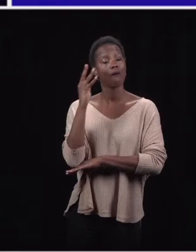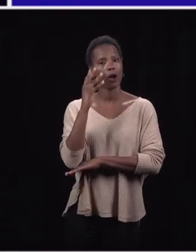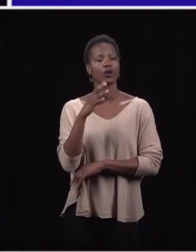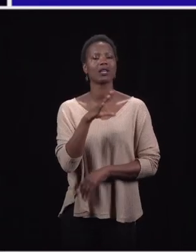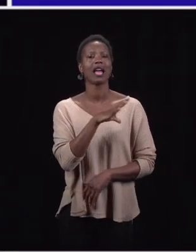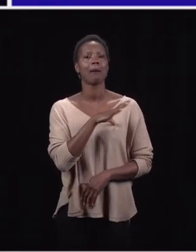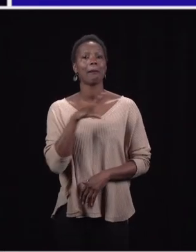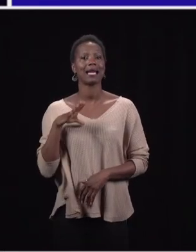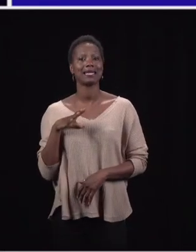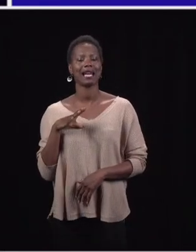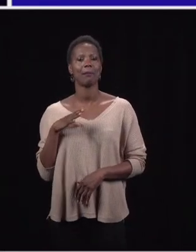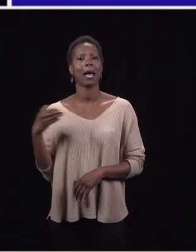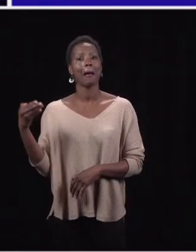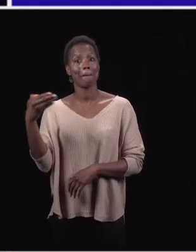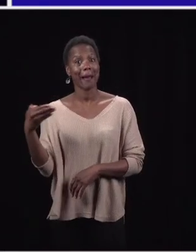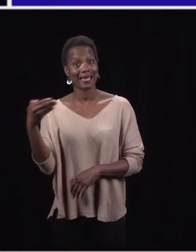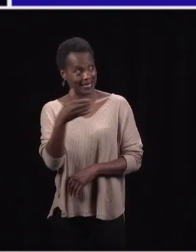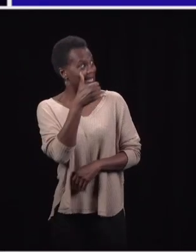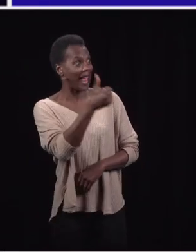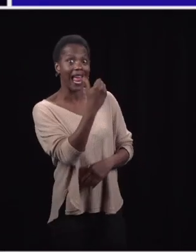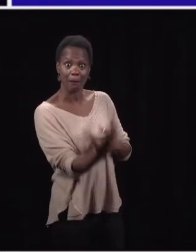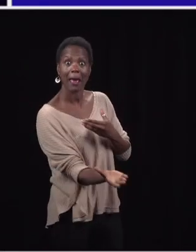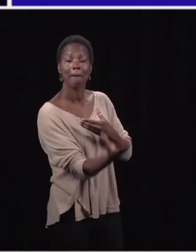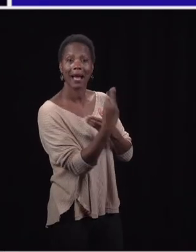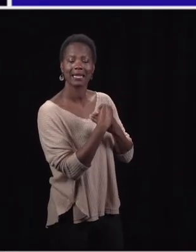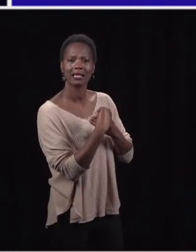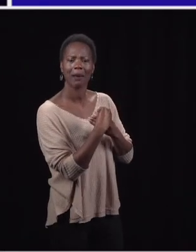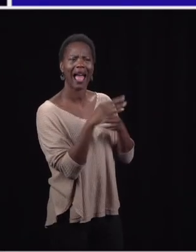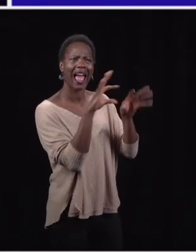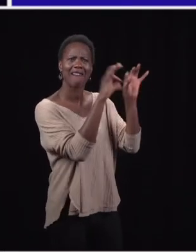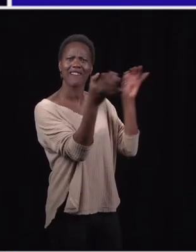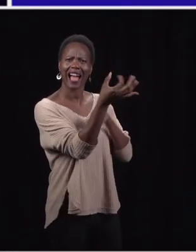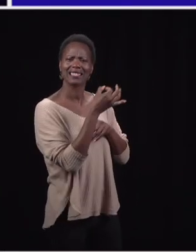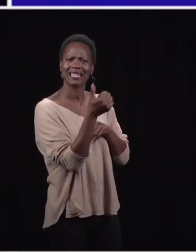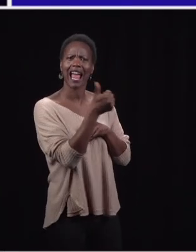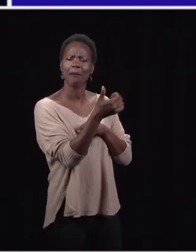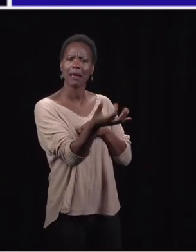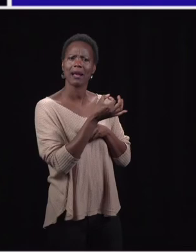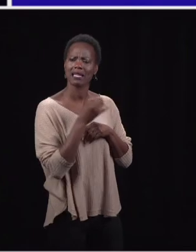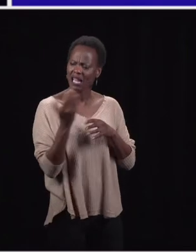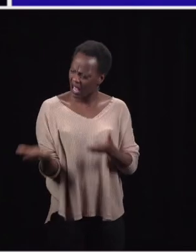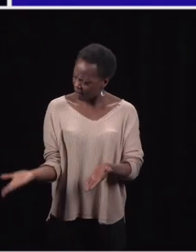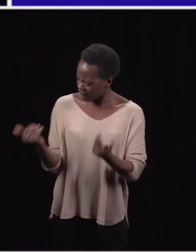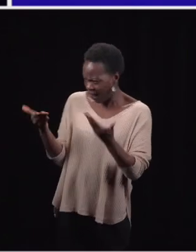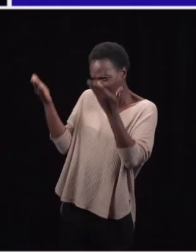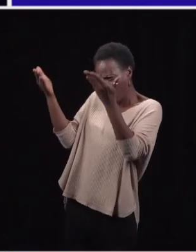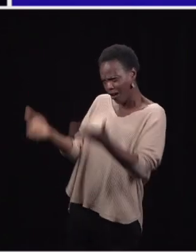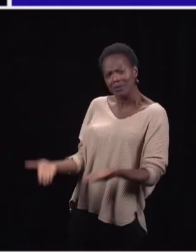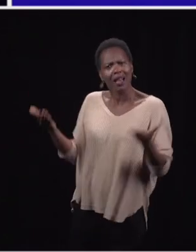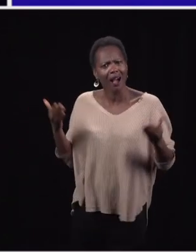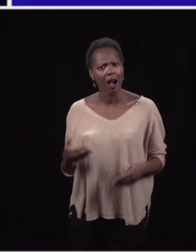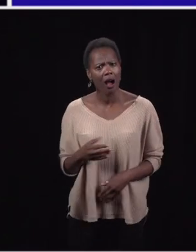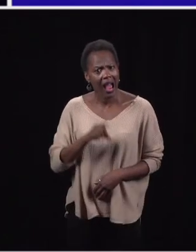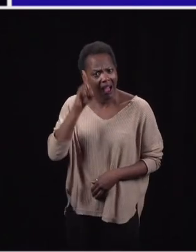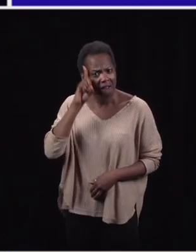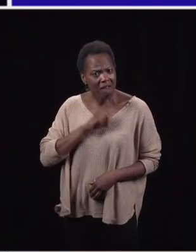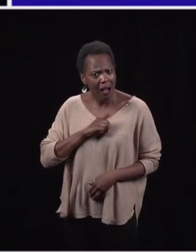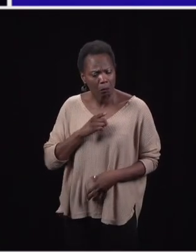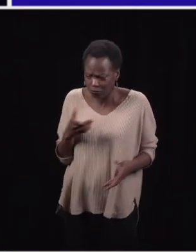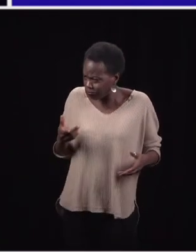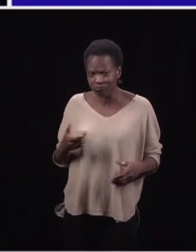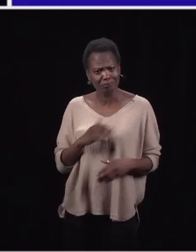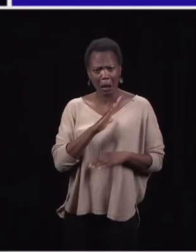et j'entends cette phrase où elle dit venez comme vous êtes en gros vous êtes une femme il manque les femmes dans le métier